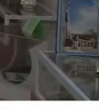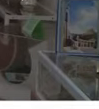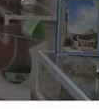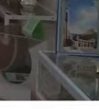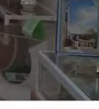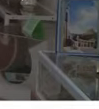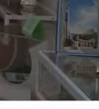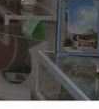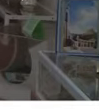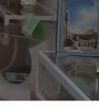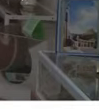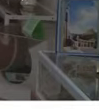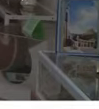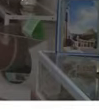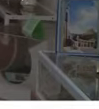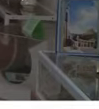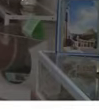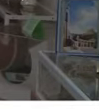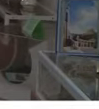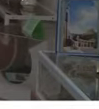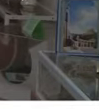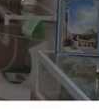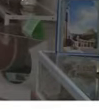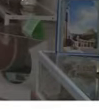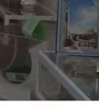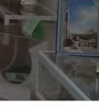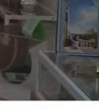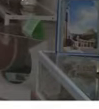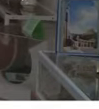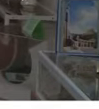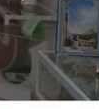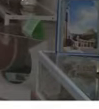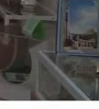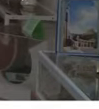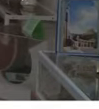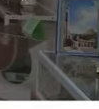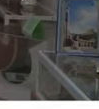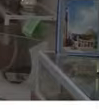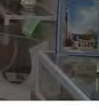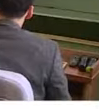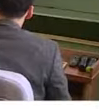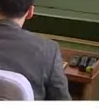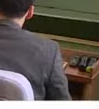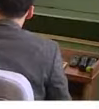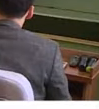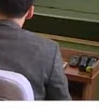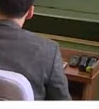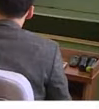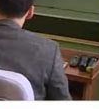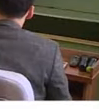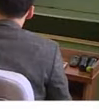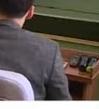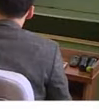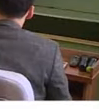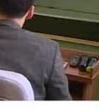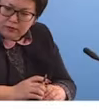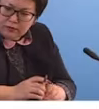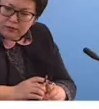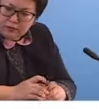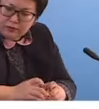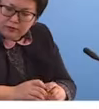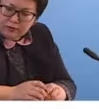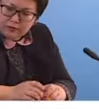процесс, мы у сторон спрашиваем, на каком языке его вести. Чаще всего поступают заявления на русском. На некоторых процессах приходится